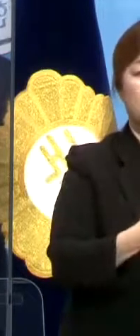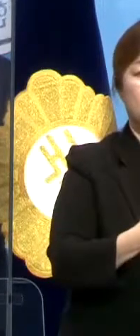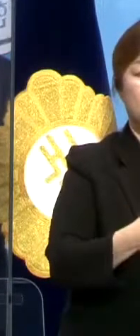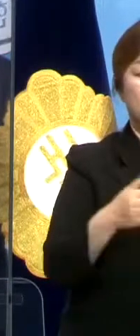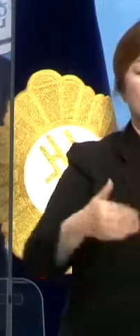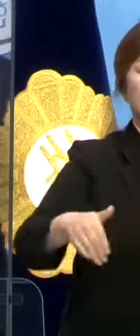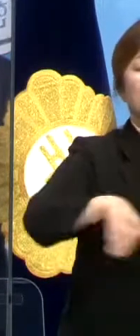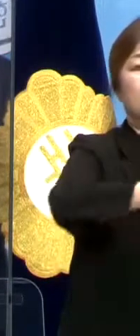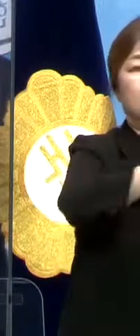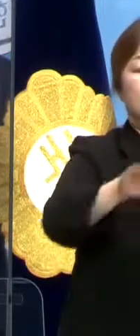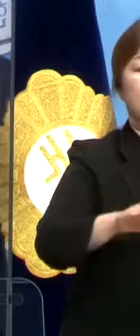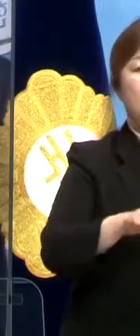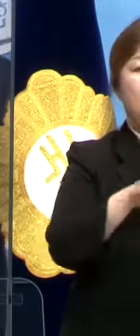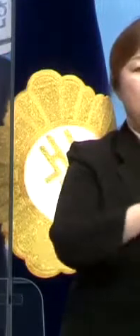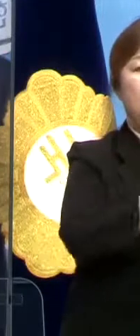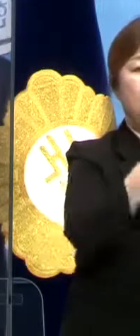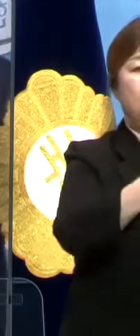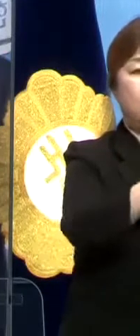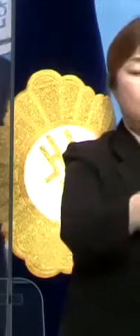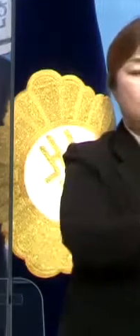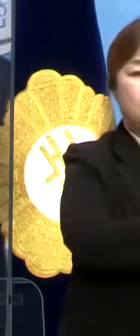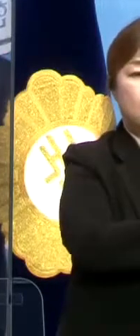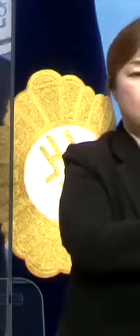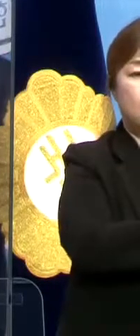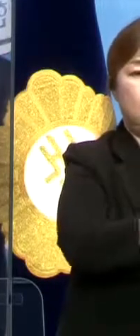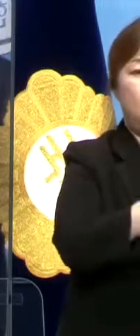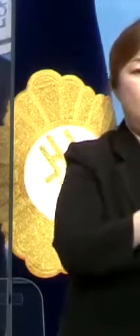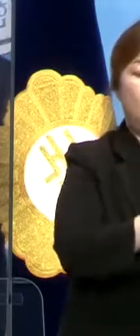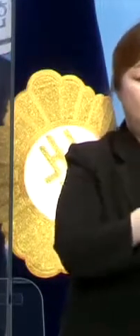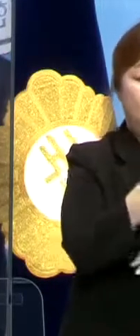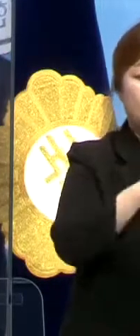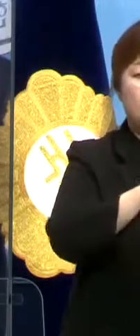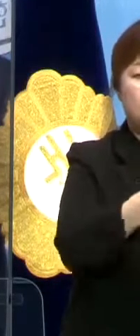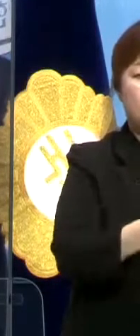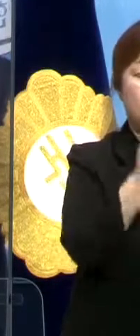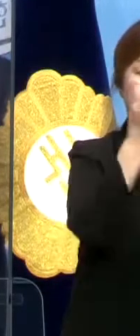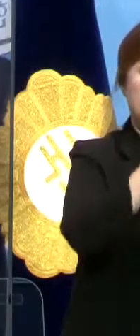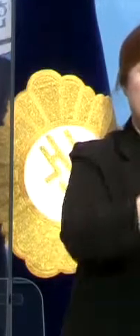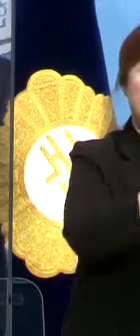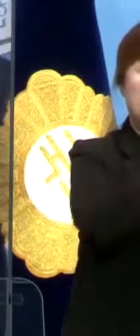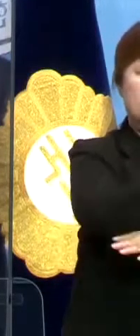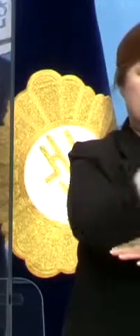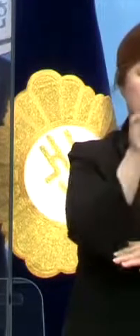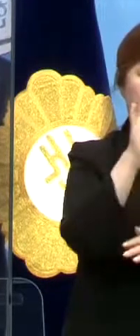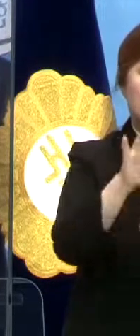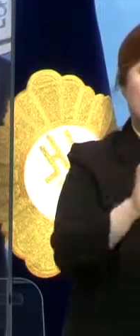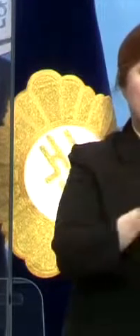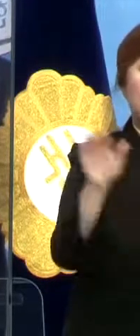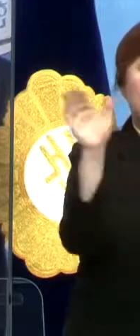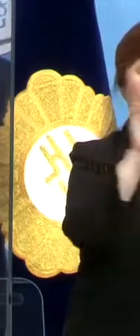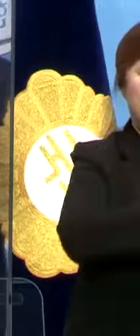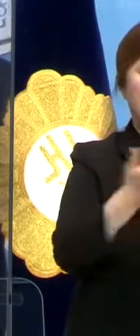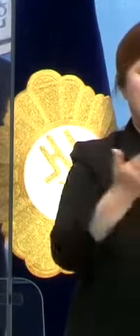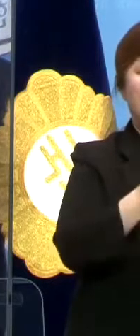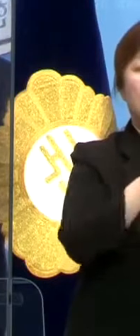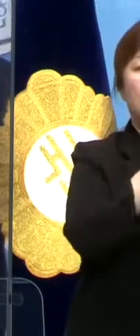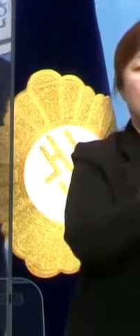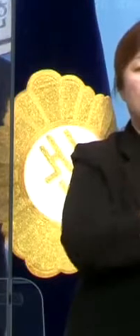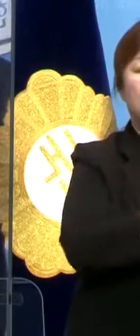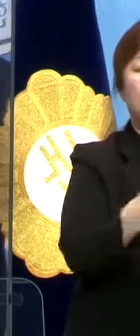노동부 고용노동부 인 가로 4 지침 인정치 치매도 야간 노동의 경우는